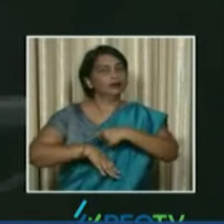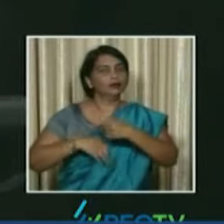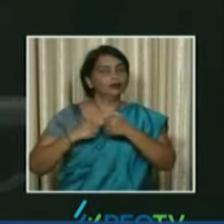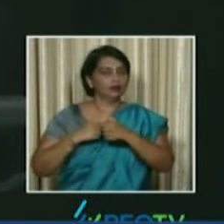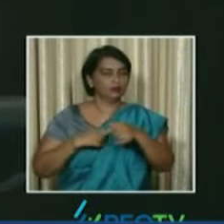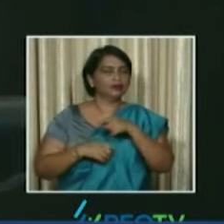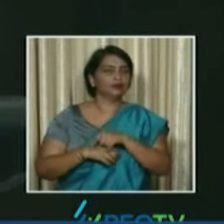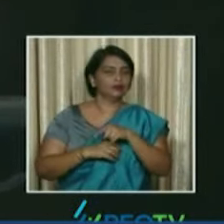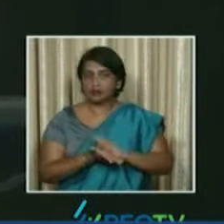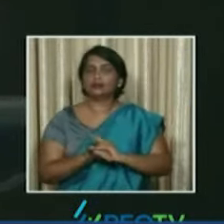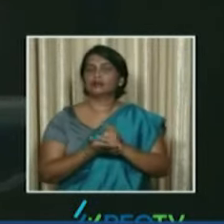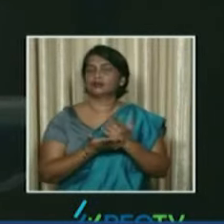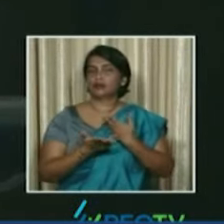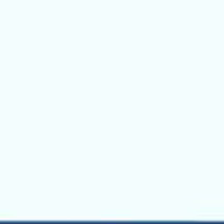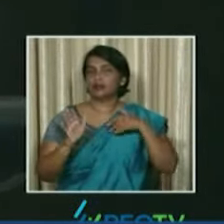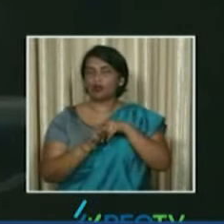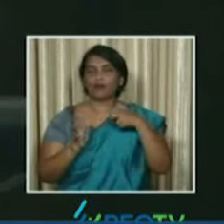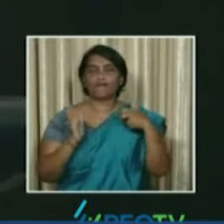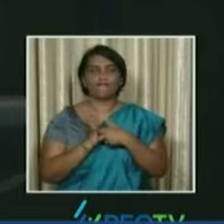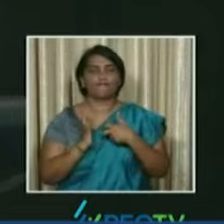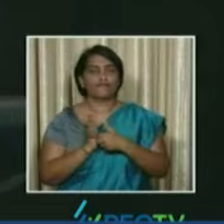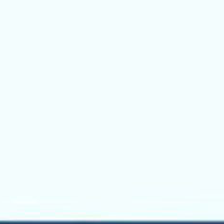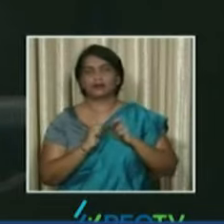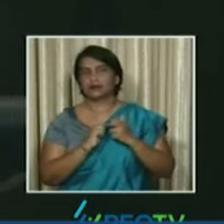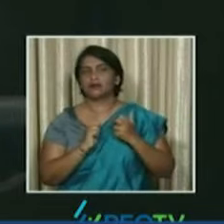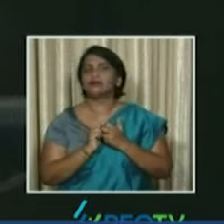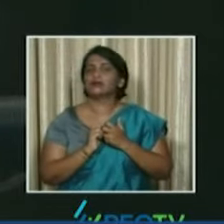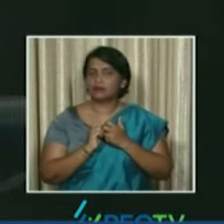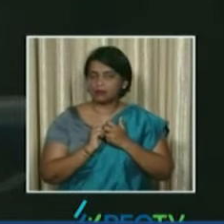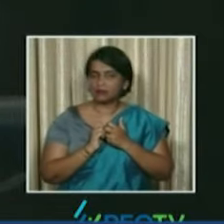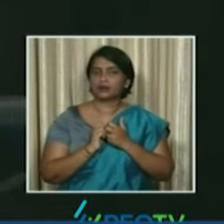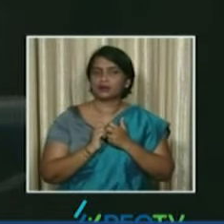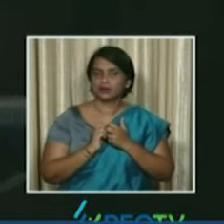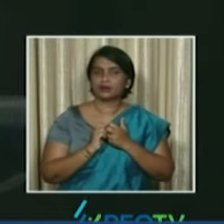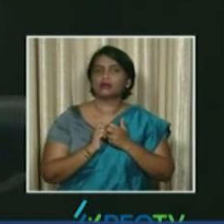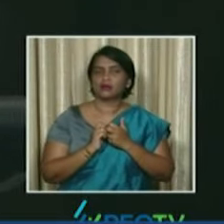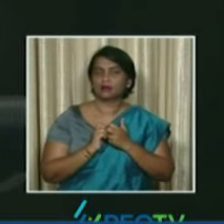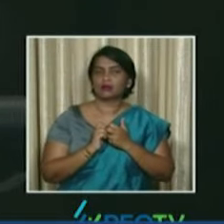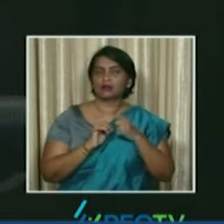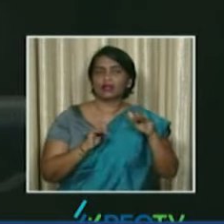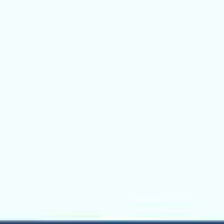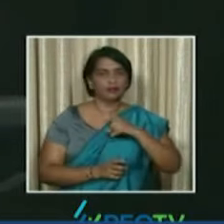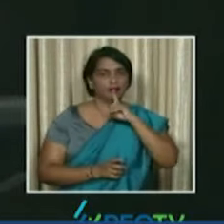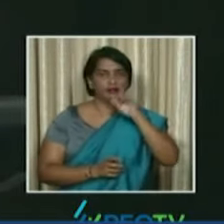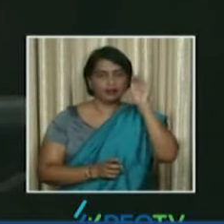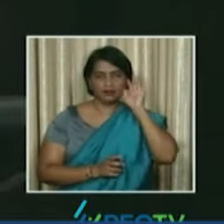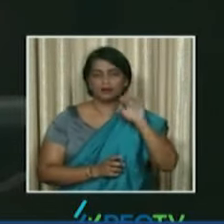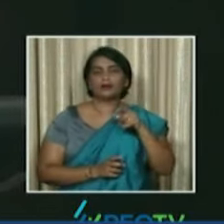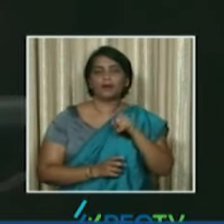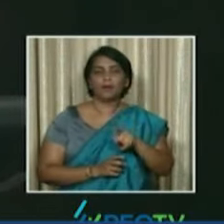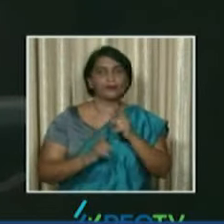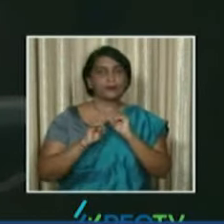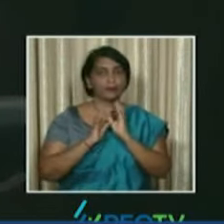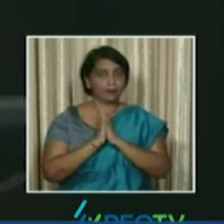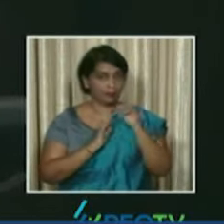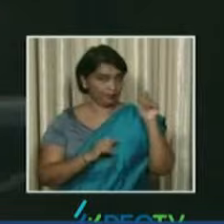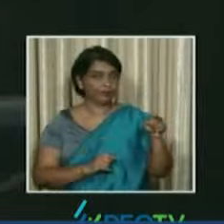ගණනාවක්. ලංකාවට එන්න වීසා ලබා ගැනීම සඳහා ඔන් අරයිවල් වීසා විතරයි දැන් මෙයාට ඉෂු කරන්නේ. ඉමිග්‍රේෂන්